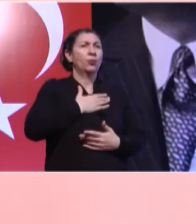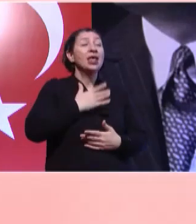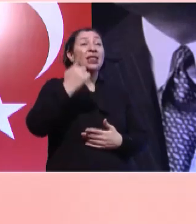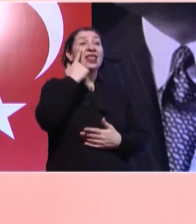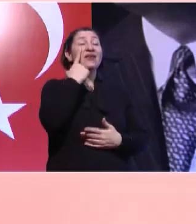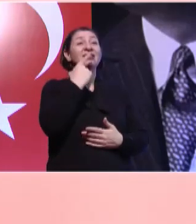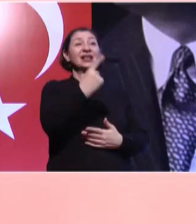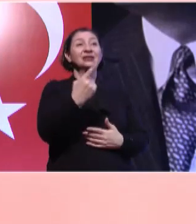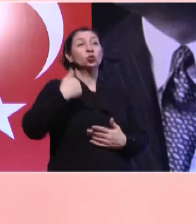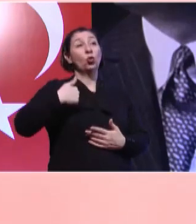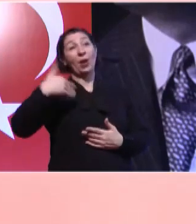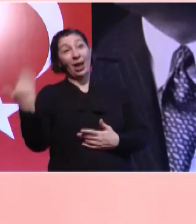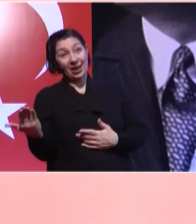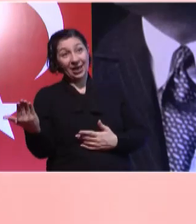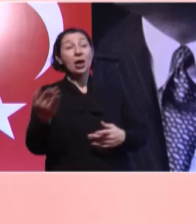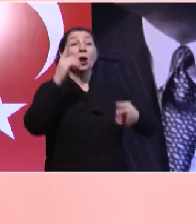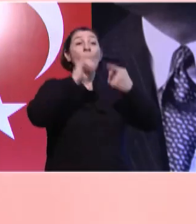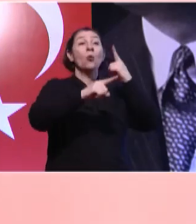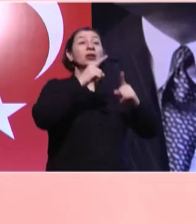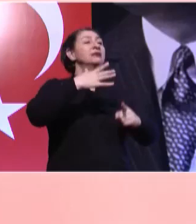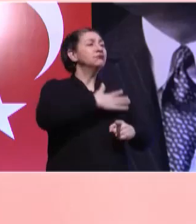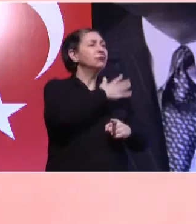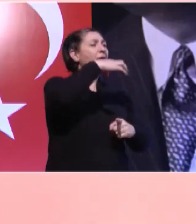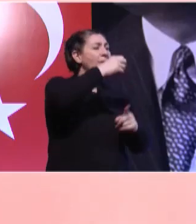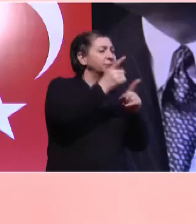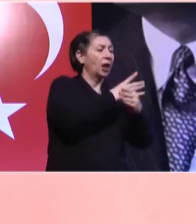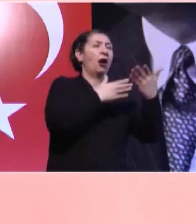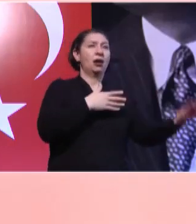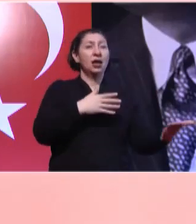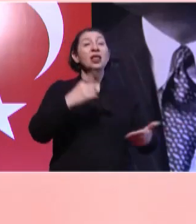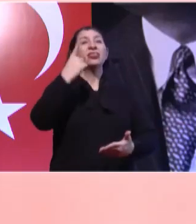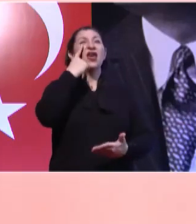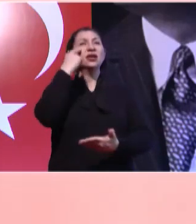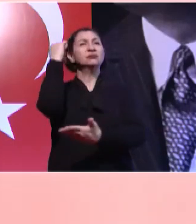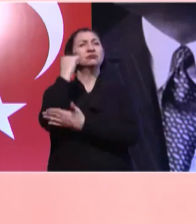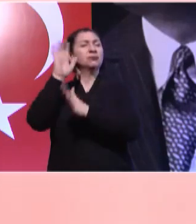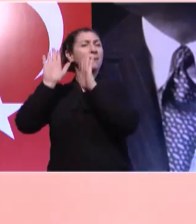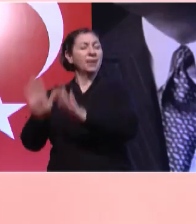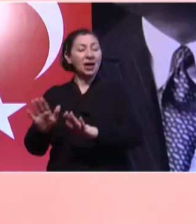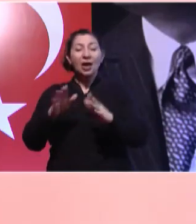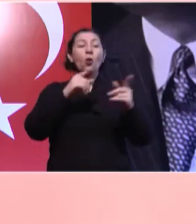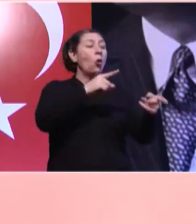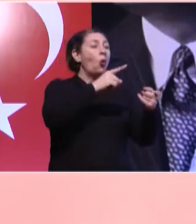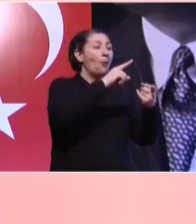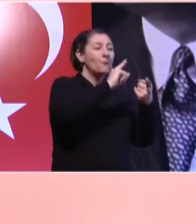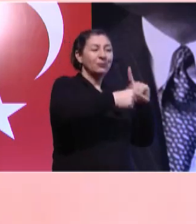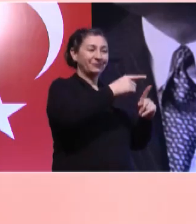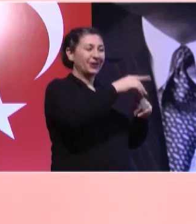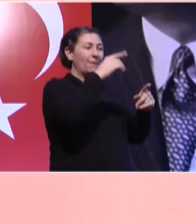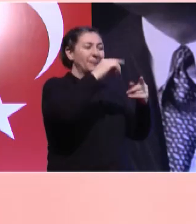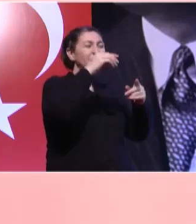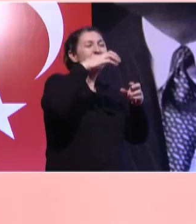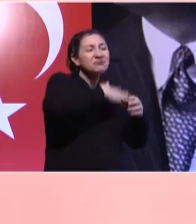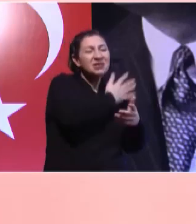Devlet dediğiniz kurum ayrıdır. Siyasi partiler ayrıdır. Devlet bakidir. Siyasi partiler devleti